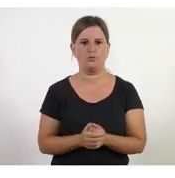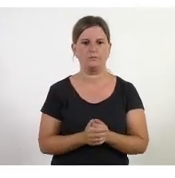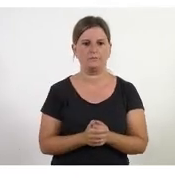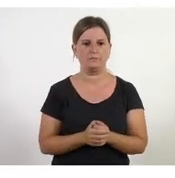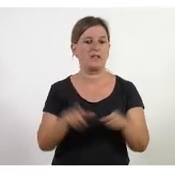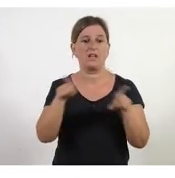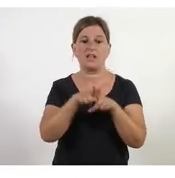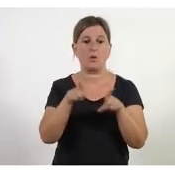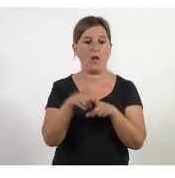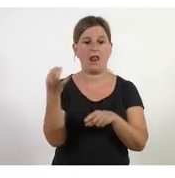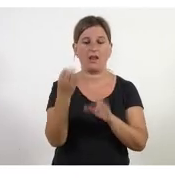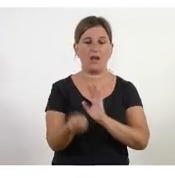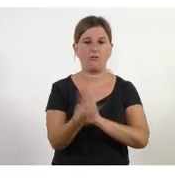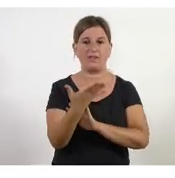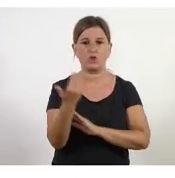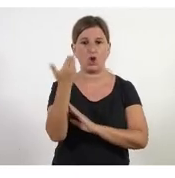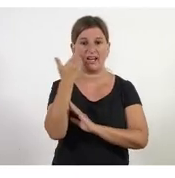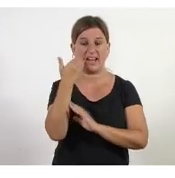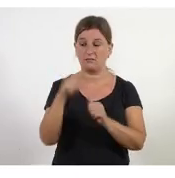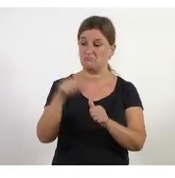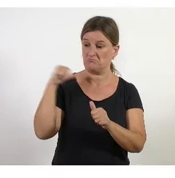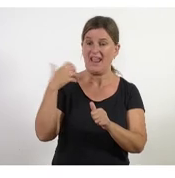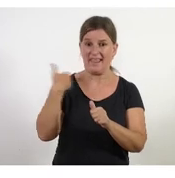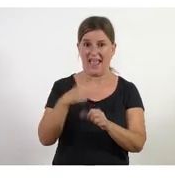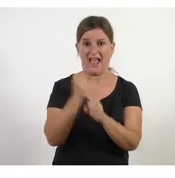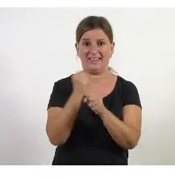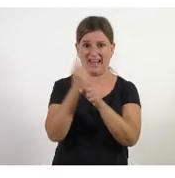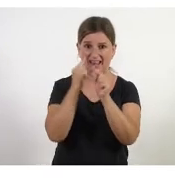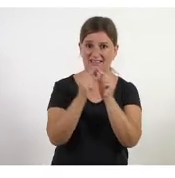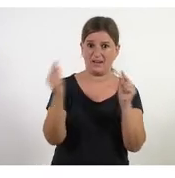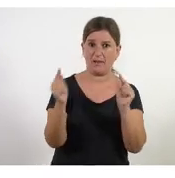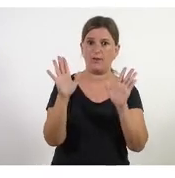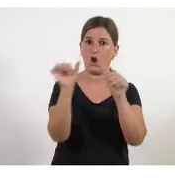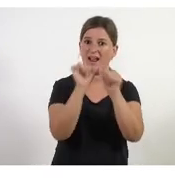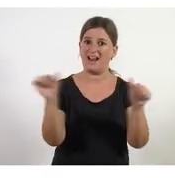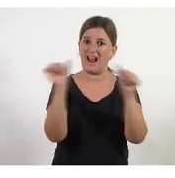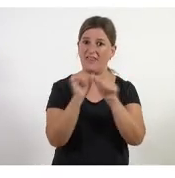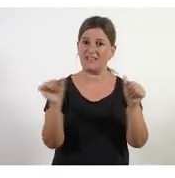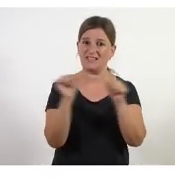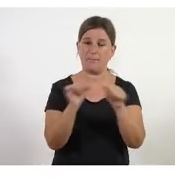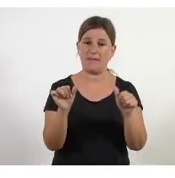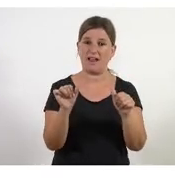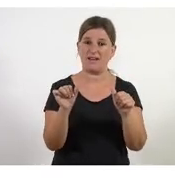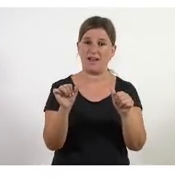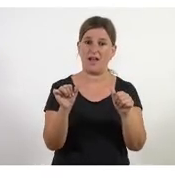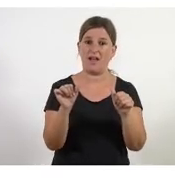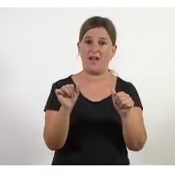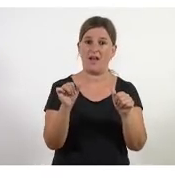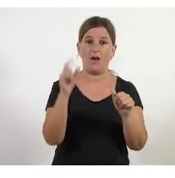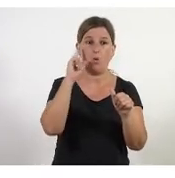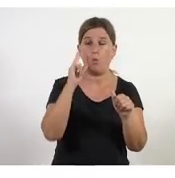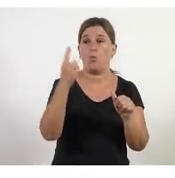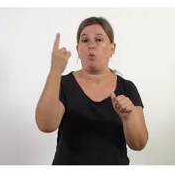Reir, ells venien fent treball, però una vegada a la setmana, esporàdicament. La crisi